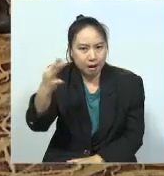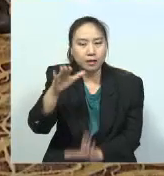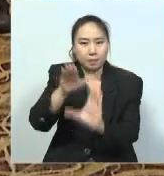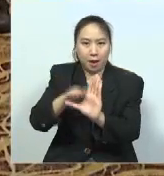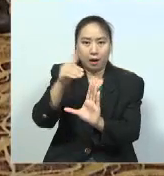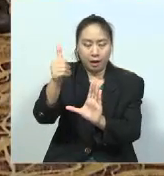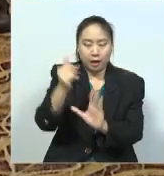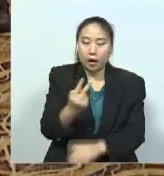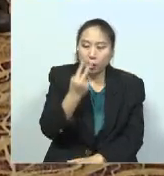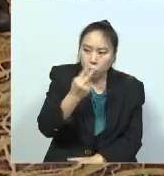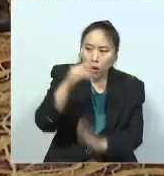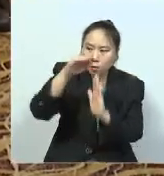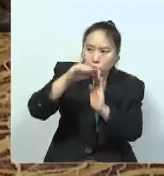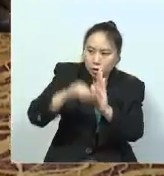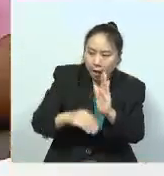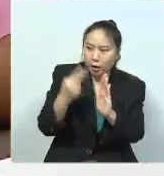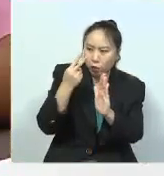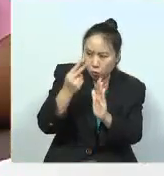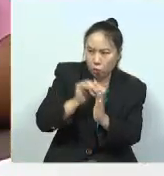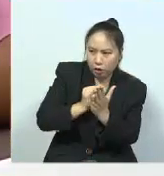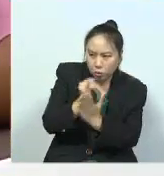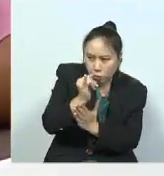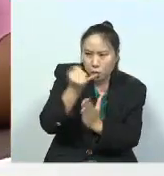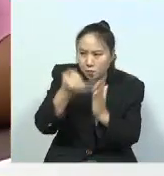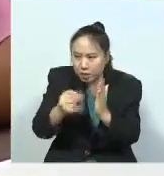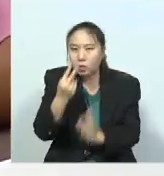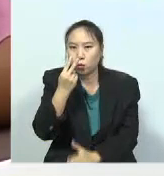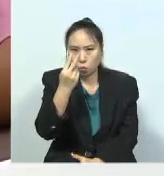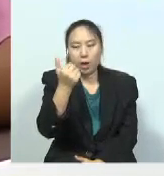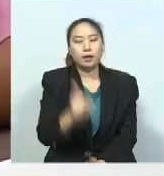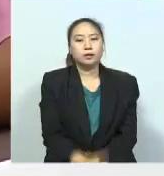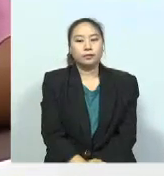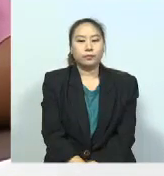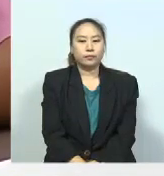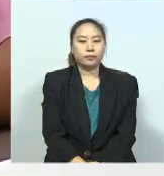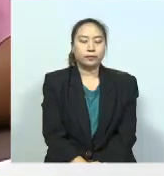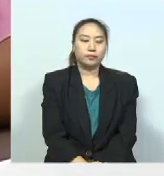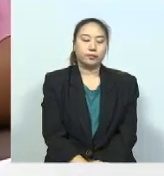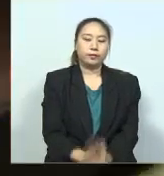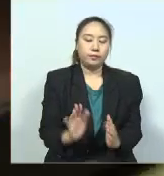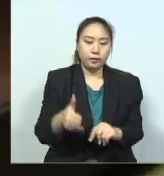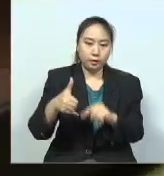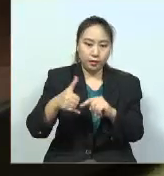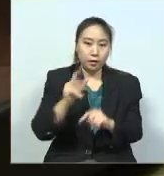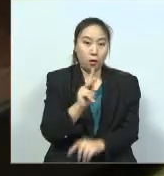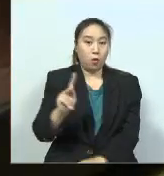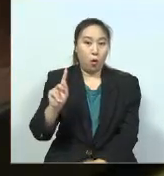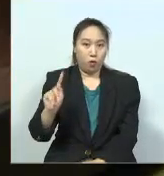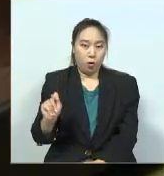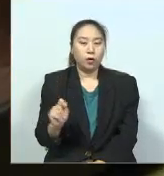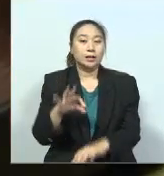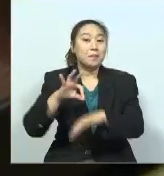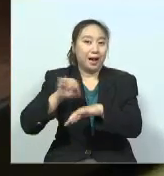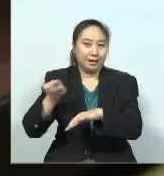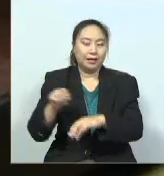งติดตามกระบวนการคัดเลือกให้เป็นไปโดยสุจริตและเที่ยงธรรมได้ด้านนายธวัชชัยเทิดเผ่าไทยกกต.ก็ก